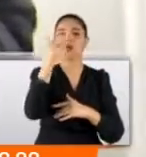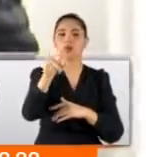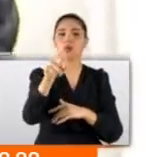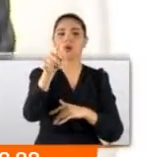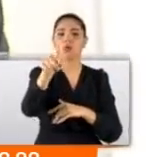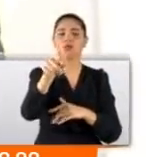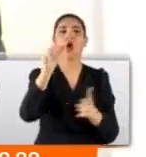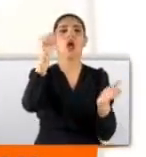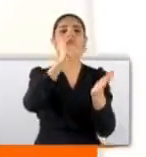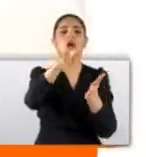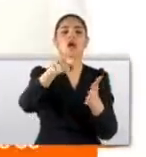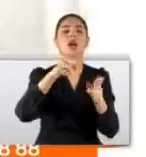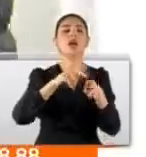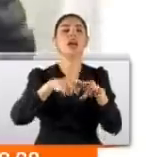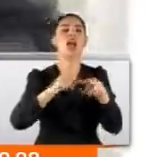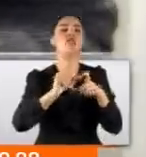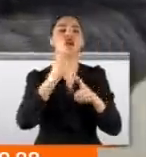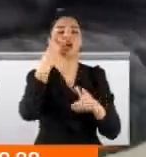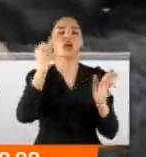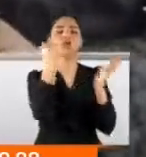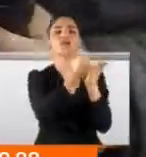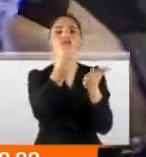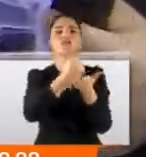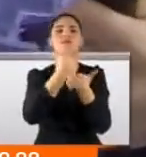bu tür kaşelerle yumurtaları kolay bir